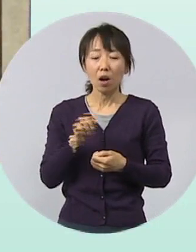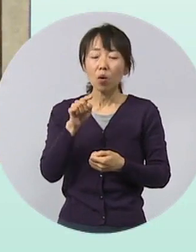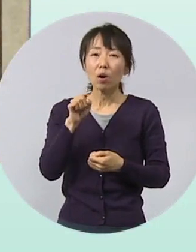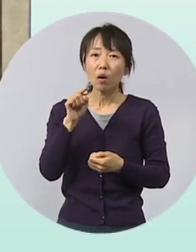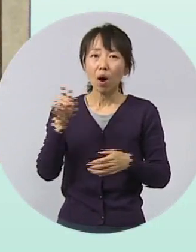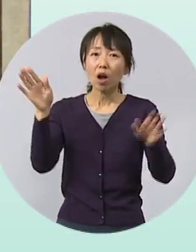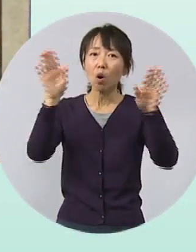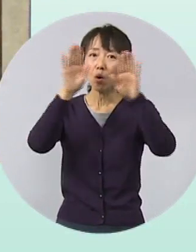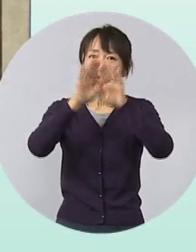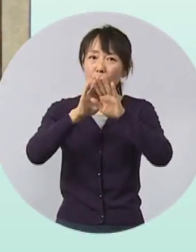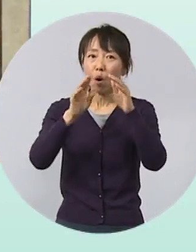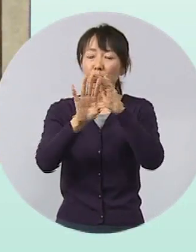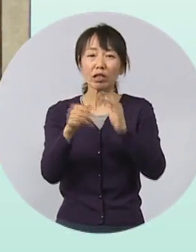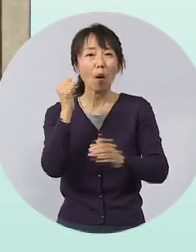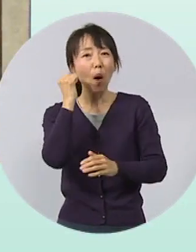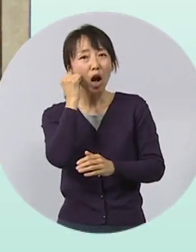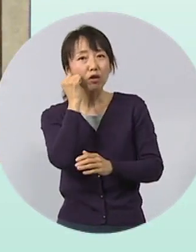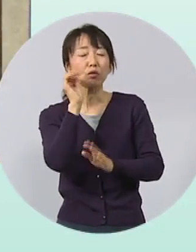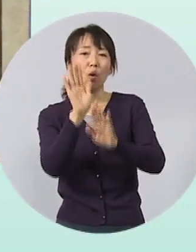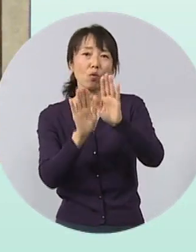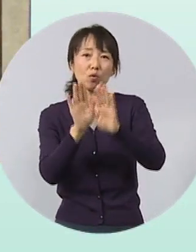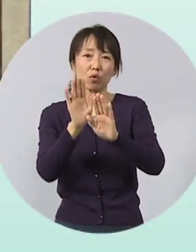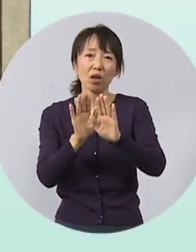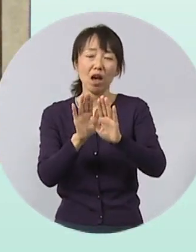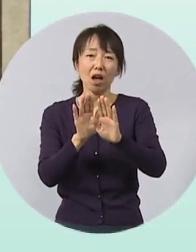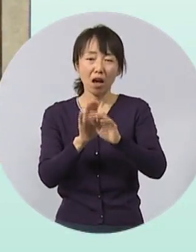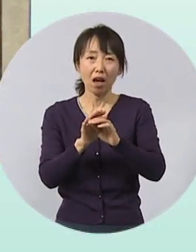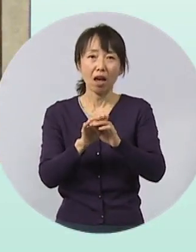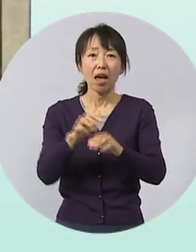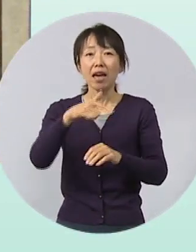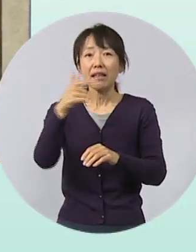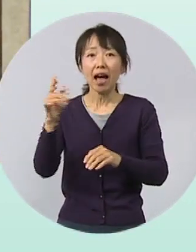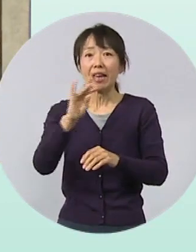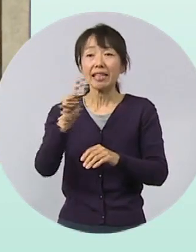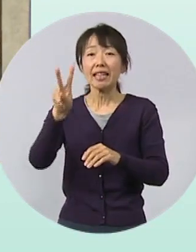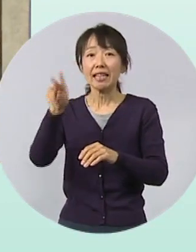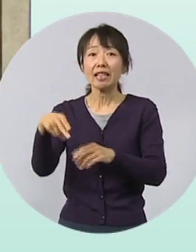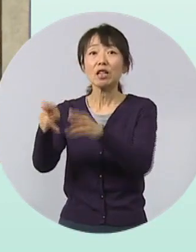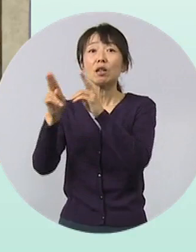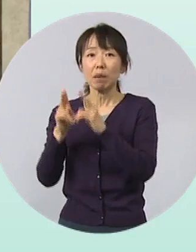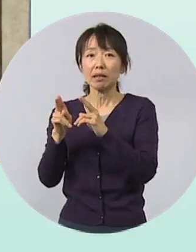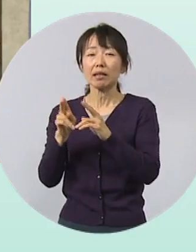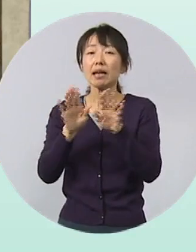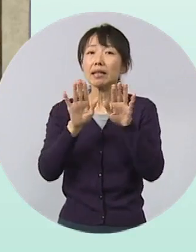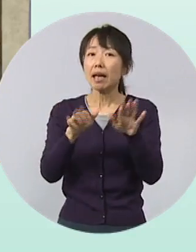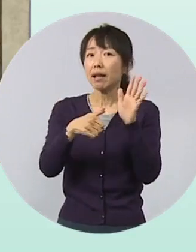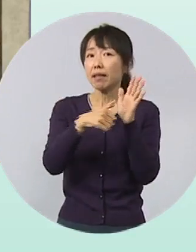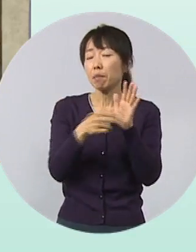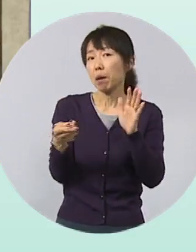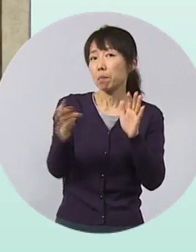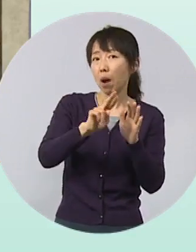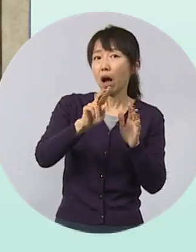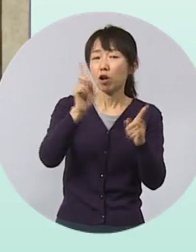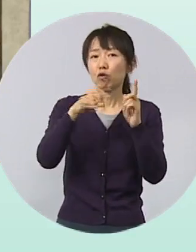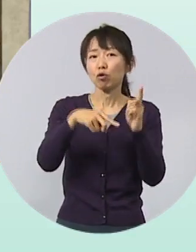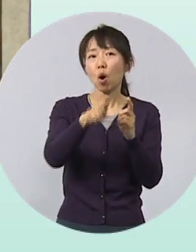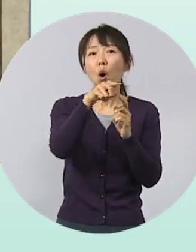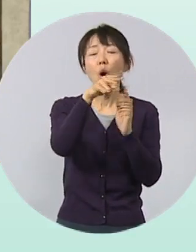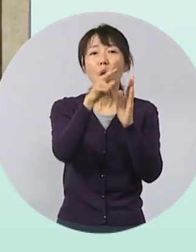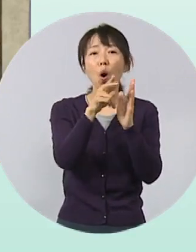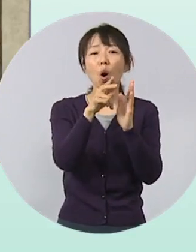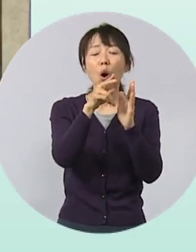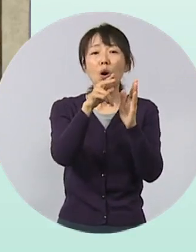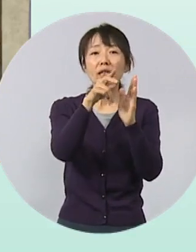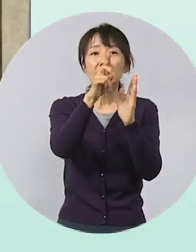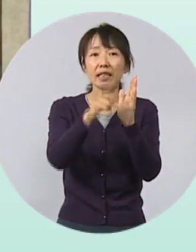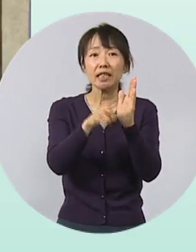宿の風景を描いています。藤沢宿大切橋、現在の遊行寺橋周辺の多くの旅人などでにぎ